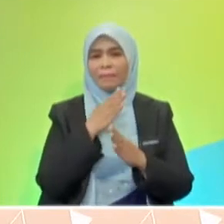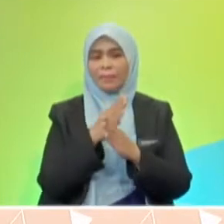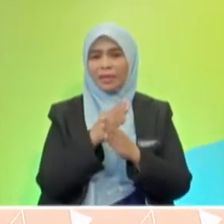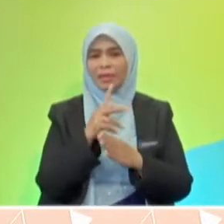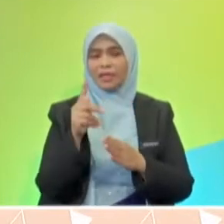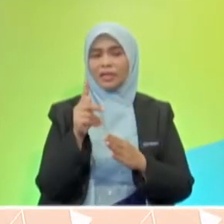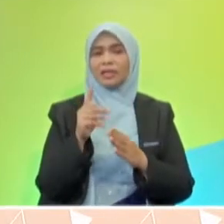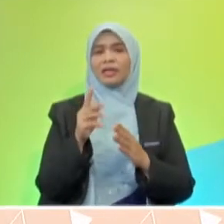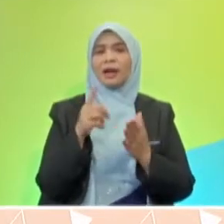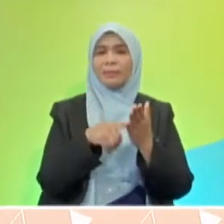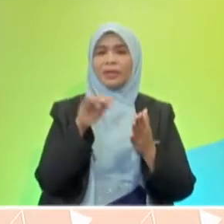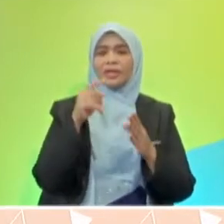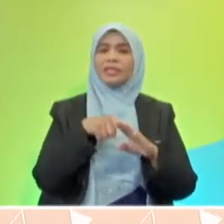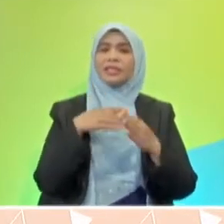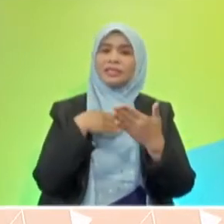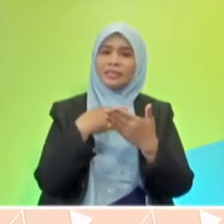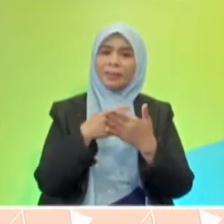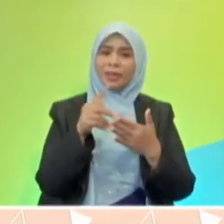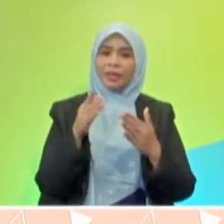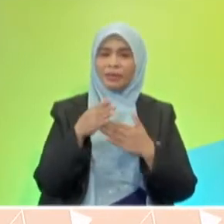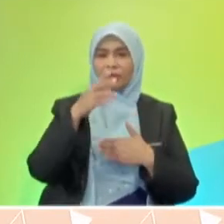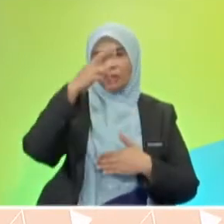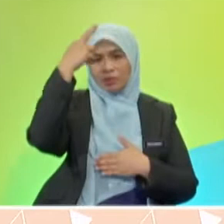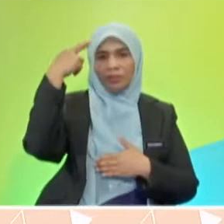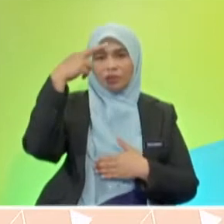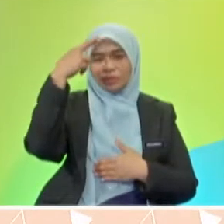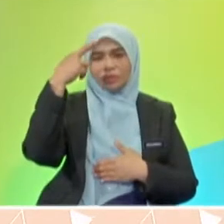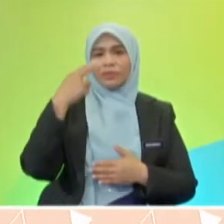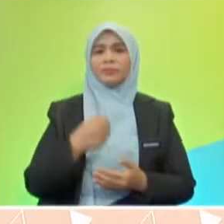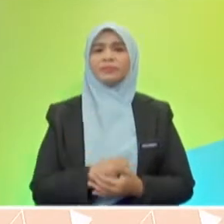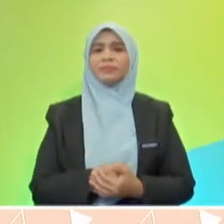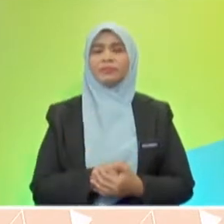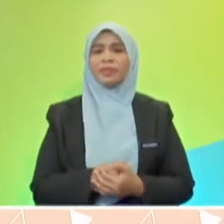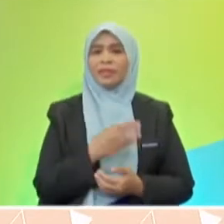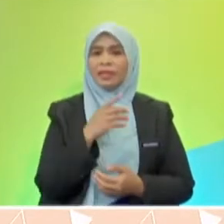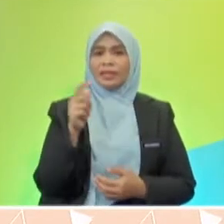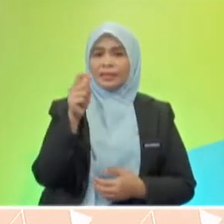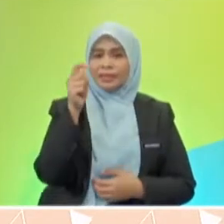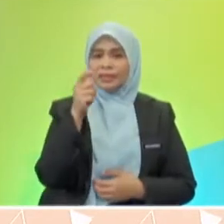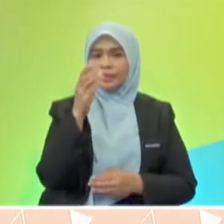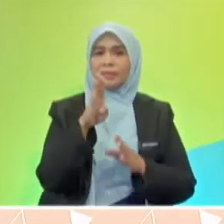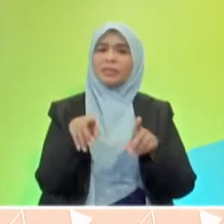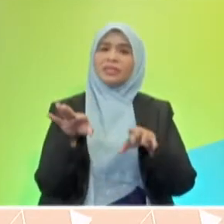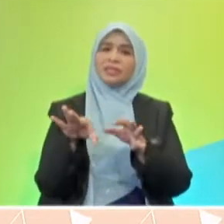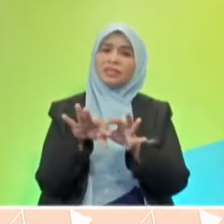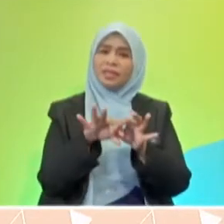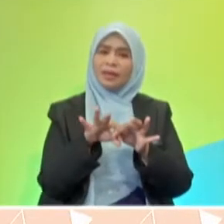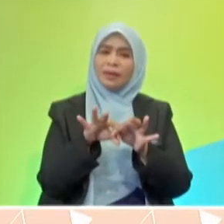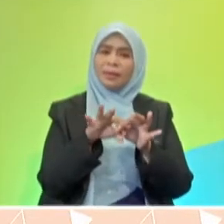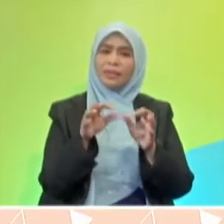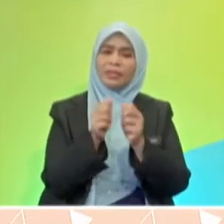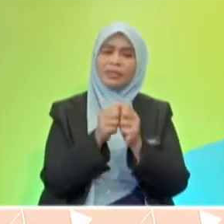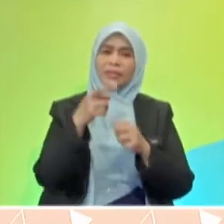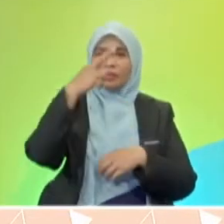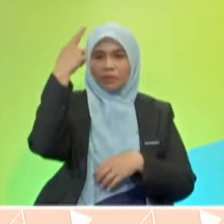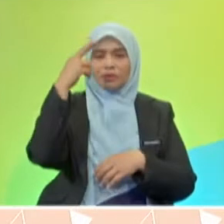digelar as-siddiq randeyang membenarkan membenarkan apa yang disampaikan dan sentiasa bersama Rasulullah disaat orang lain tidak